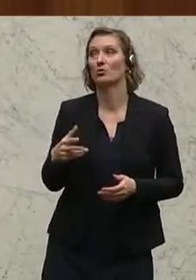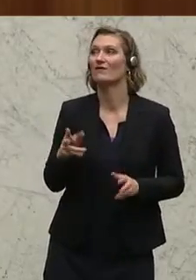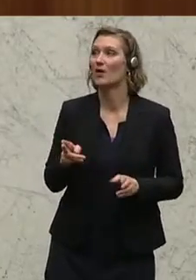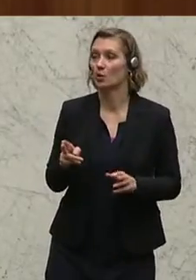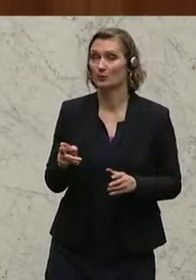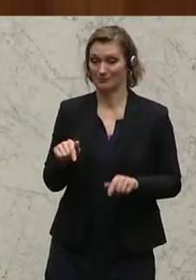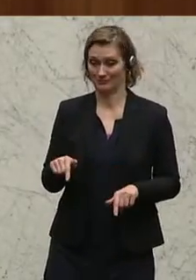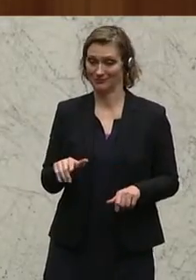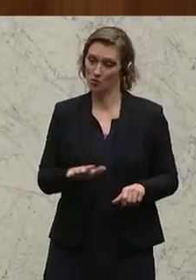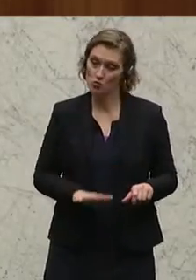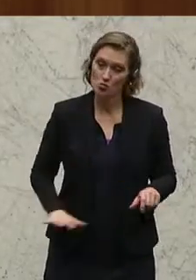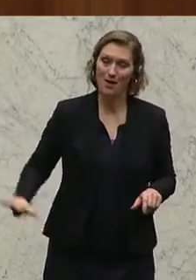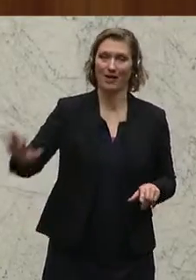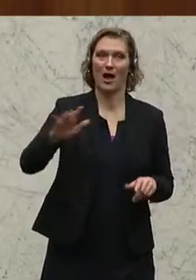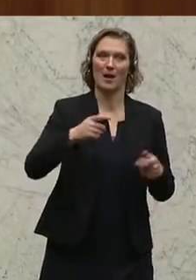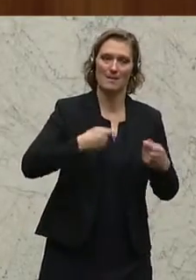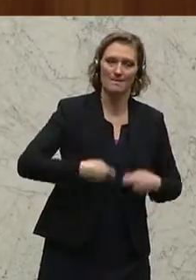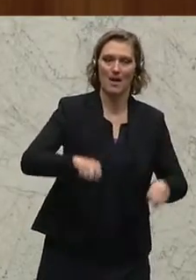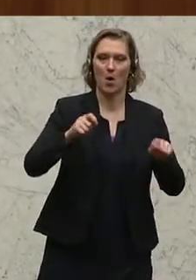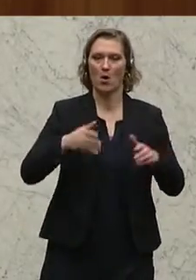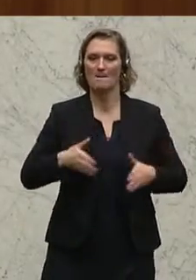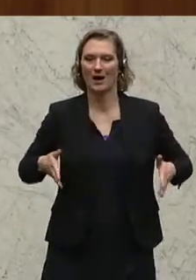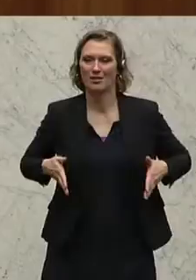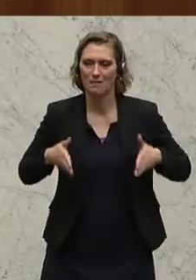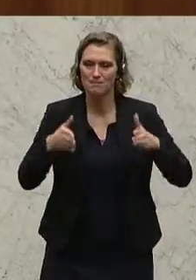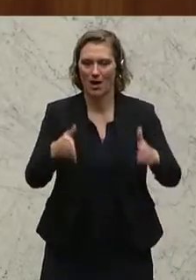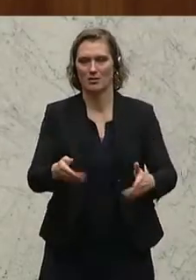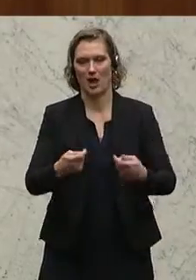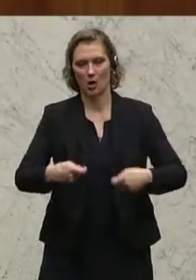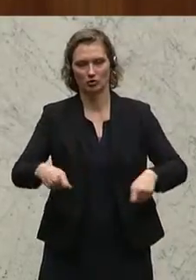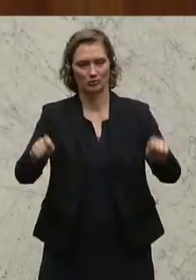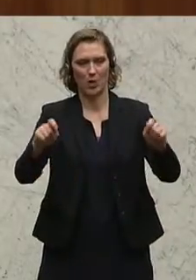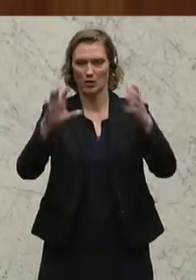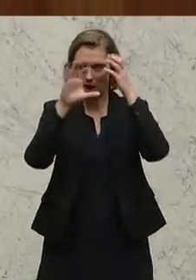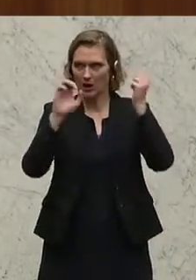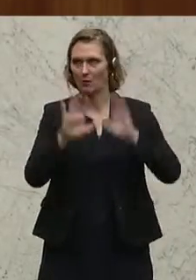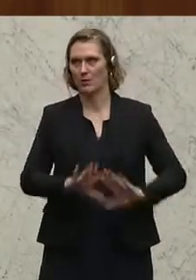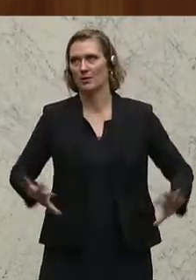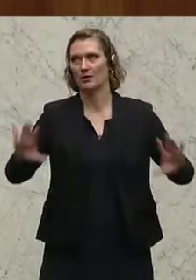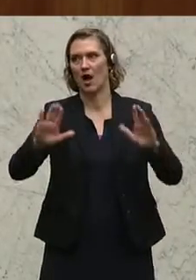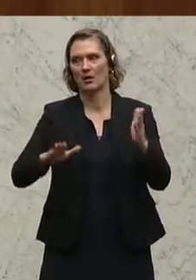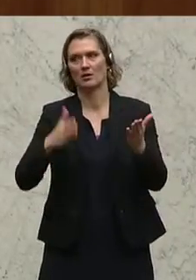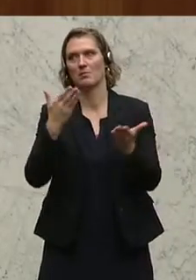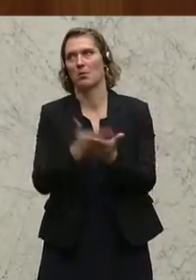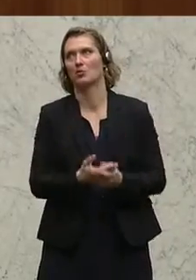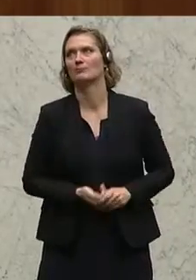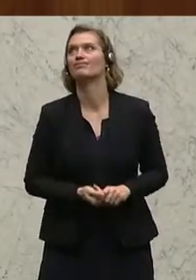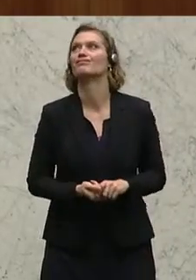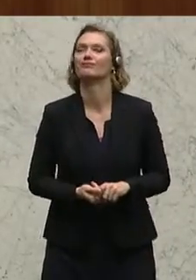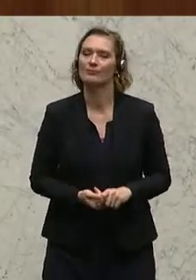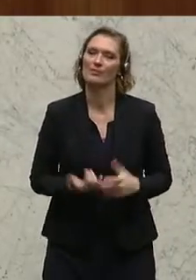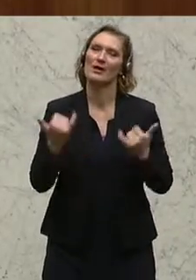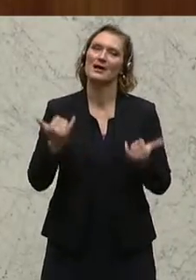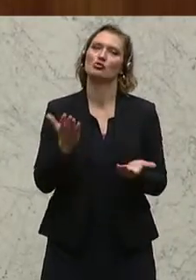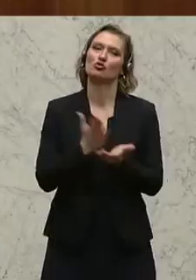dass wir jetzt einen flächendeckenden Breitbandausbau in der Republik ermöglichen. Schon jetzt möchte ich